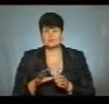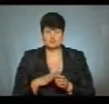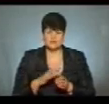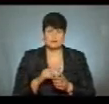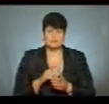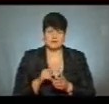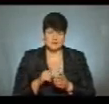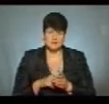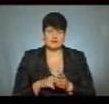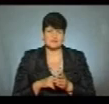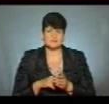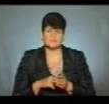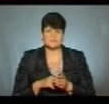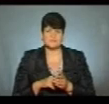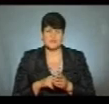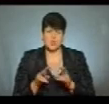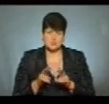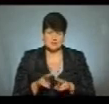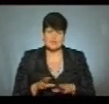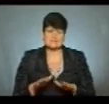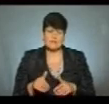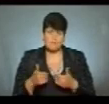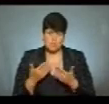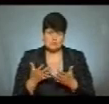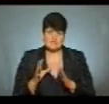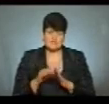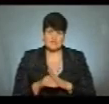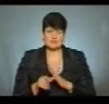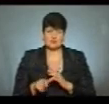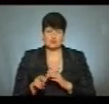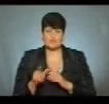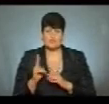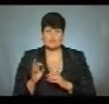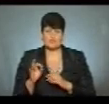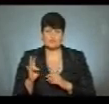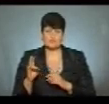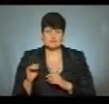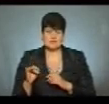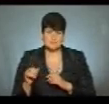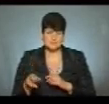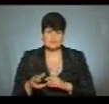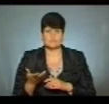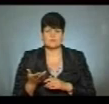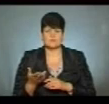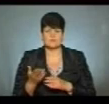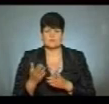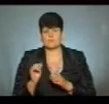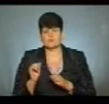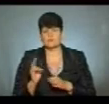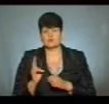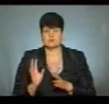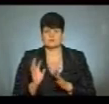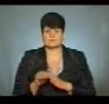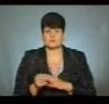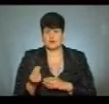питання, десь розглядалися пропозиції внести дорогу дану в концесію. Тобто заходить якийсь інвестор, вкладає